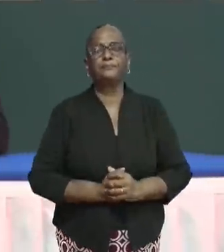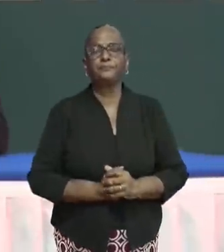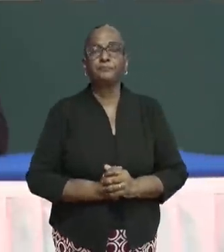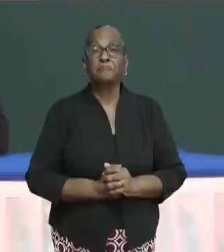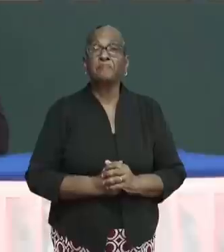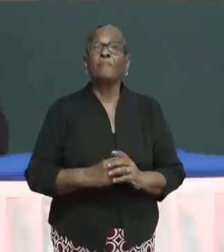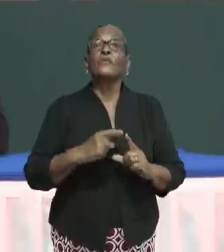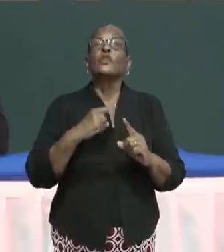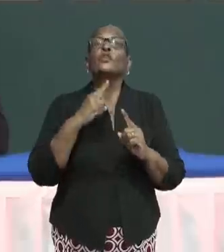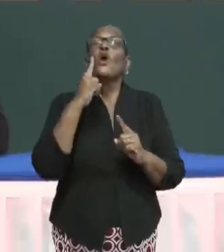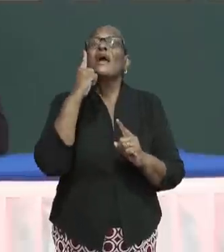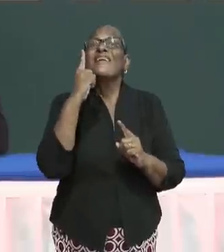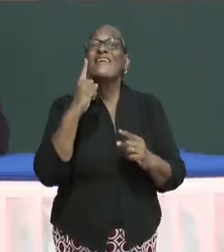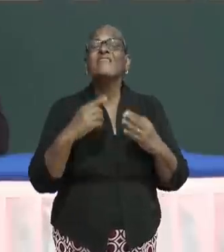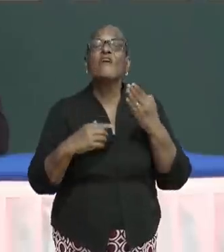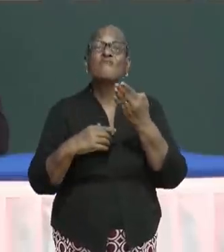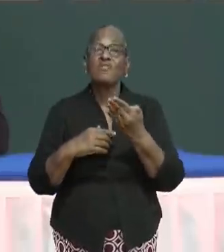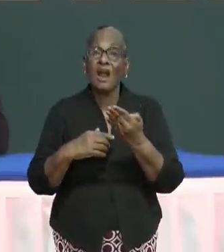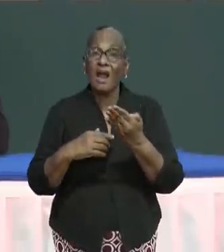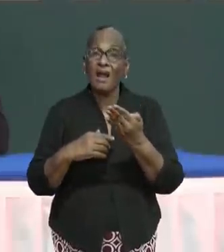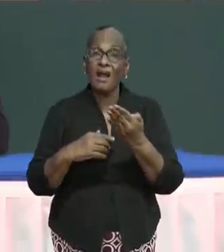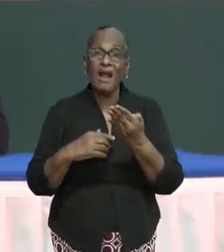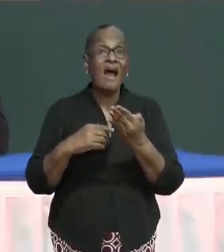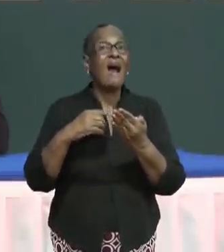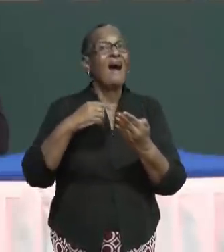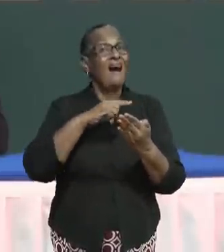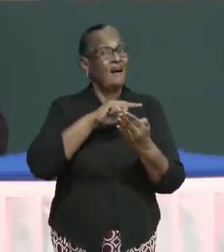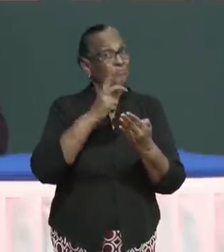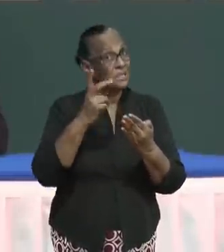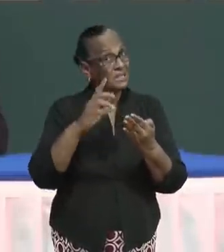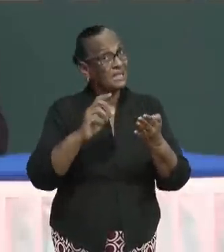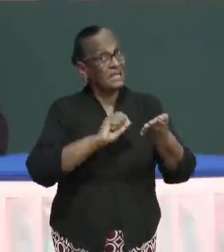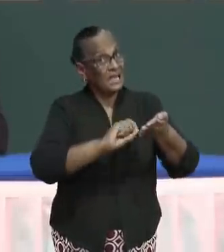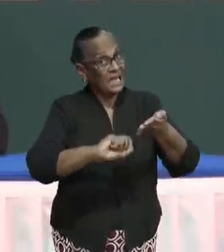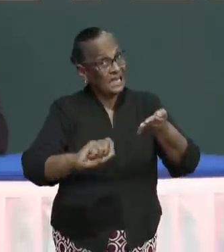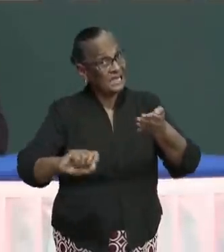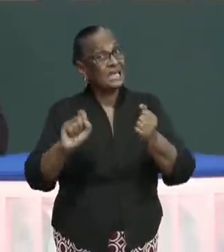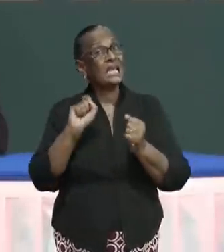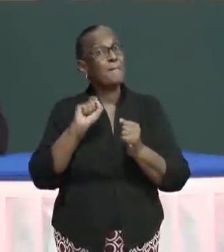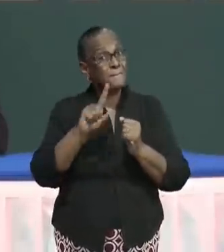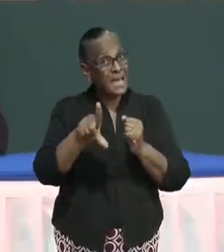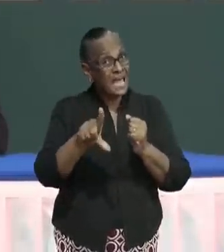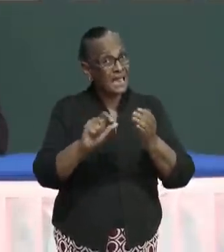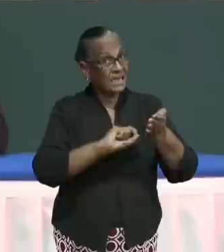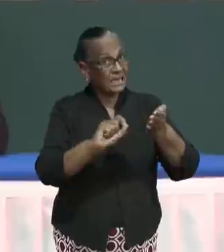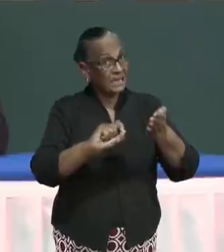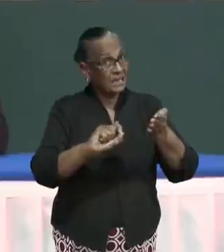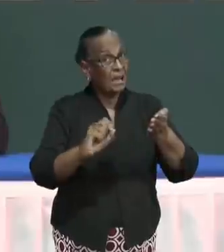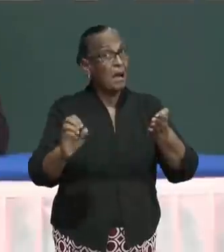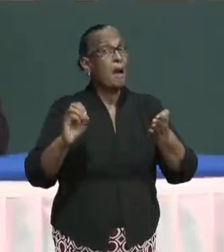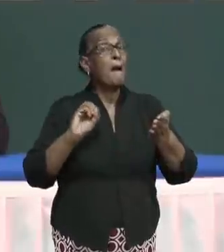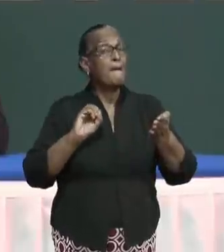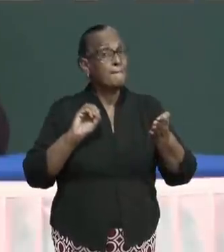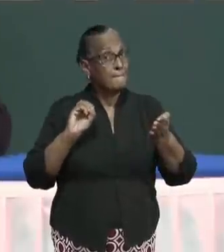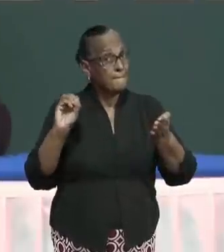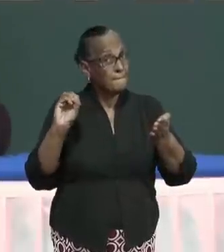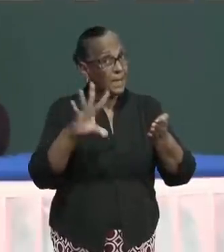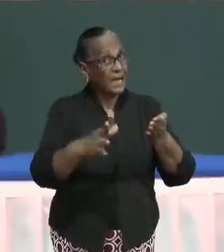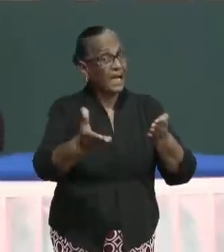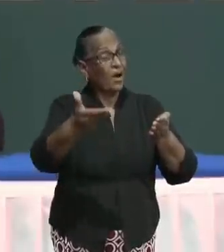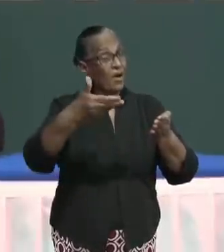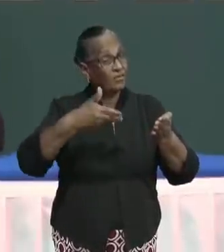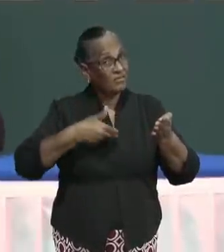En nog een vraag, indien u dus geregistreerd hebt via de e-mail als u een bericht ontvangt, ja, de